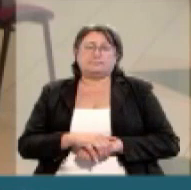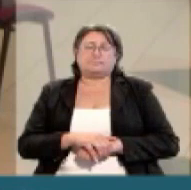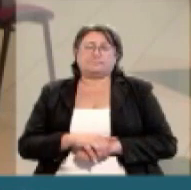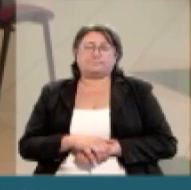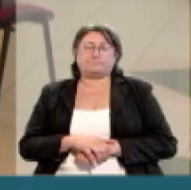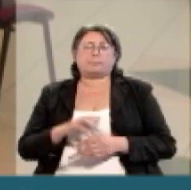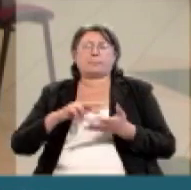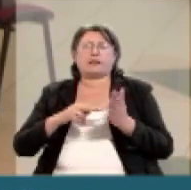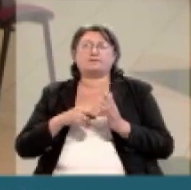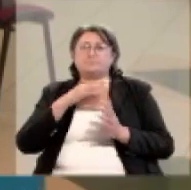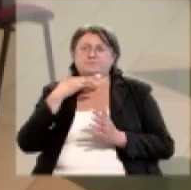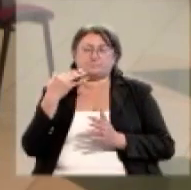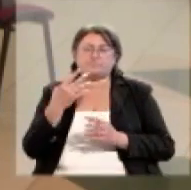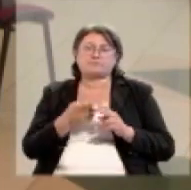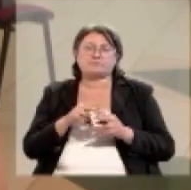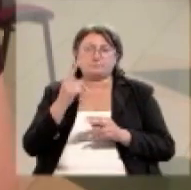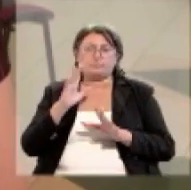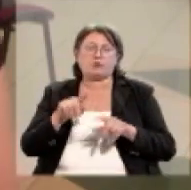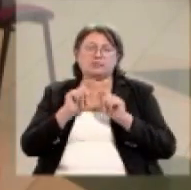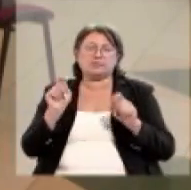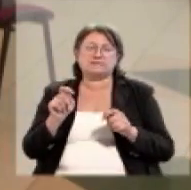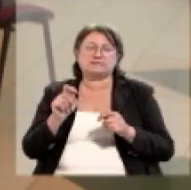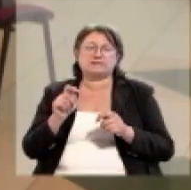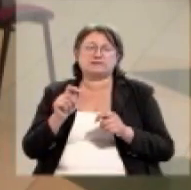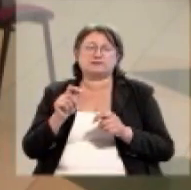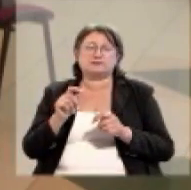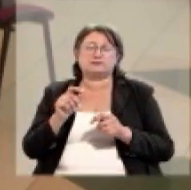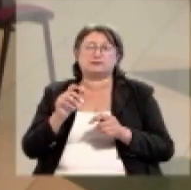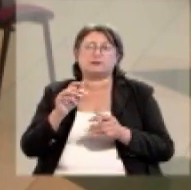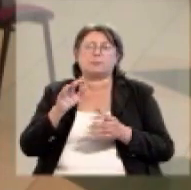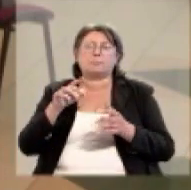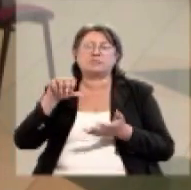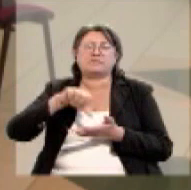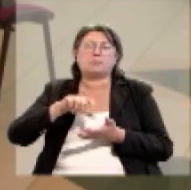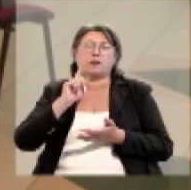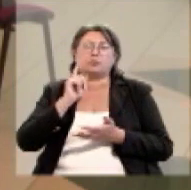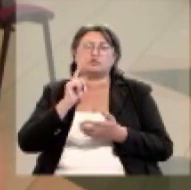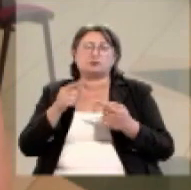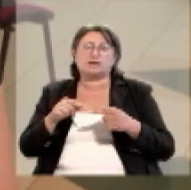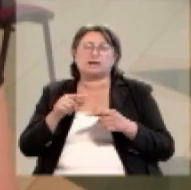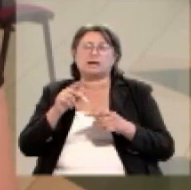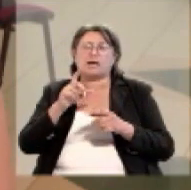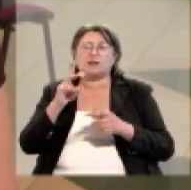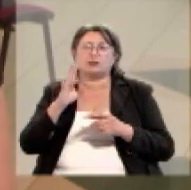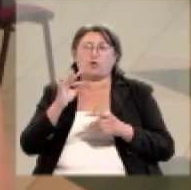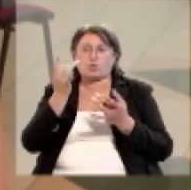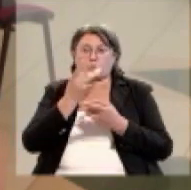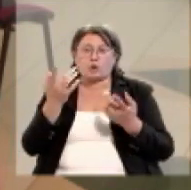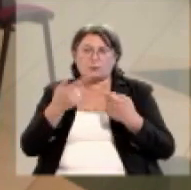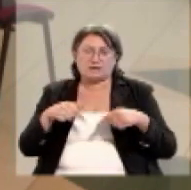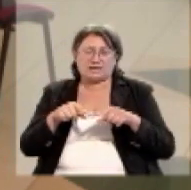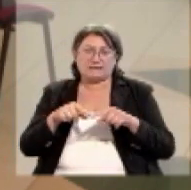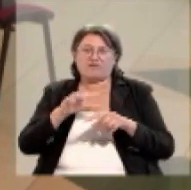регионах представительств. Алға қойған жоспарлар көп, солардың бірі барлық 15 өңірде этномәдени бірлестіктер жанындағы жастар қанатының өкілдігін